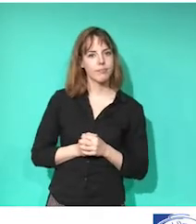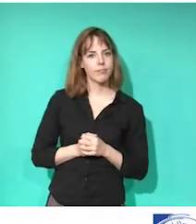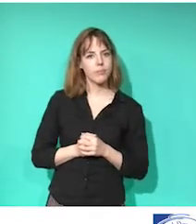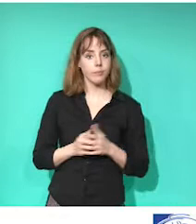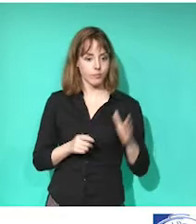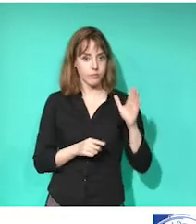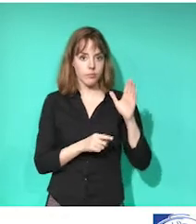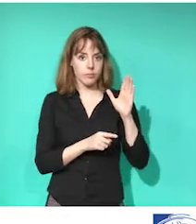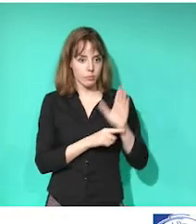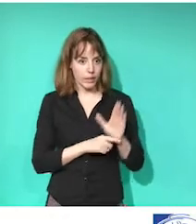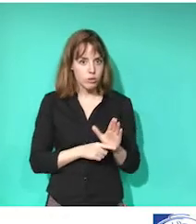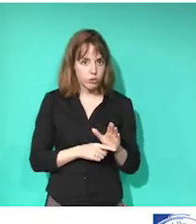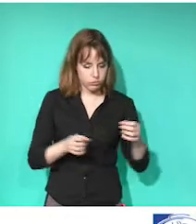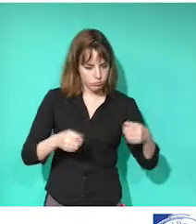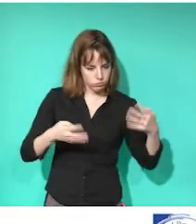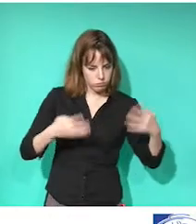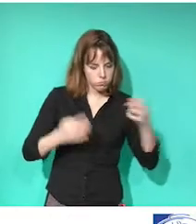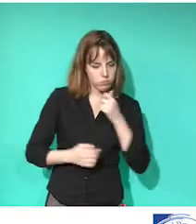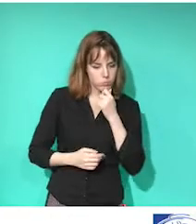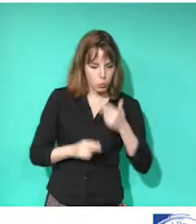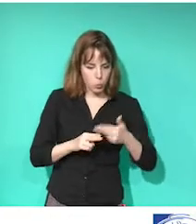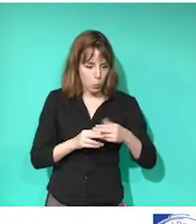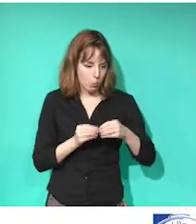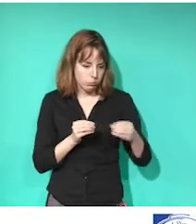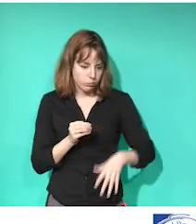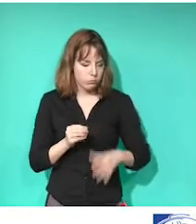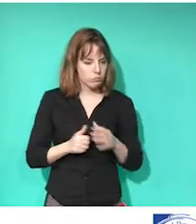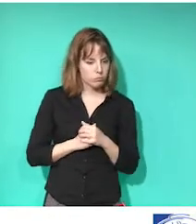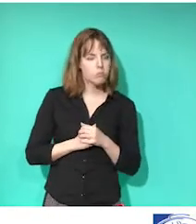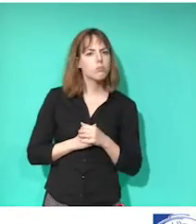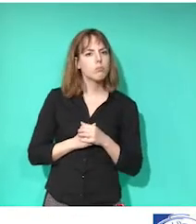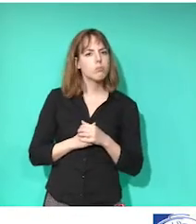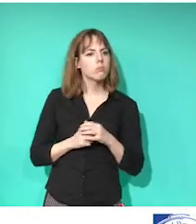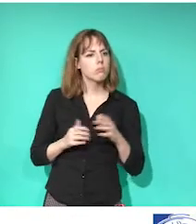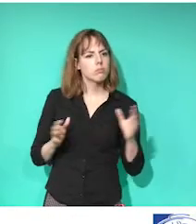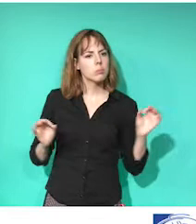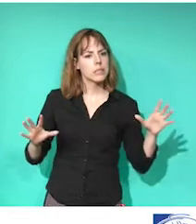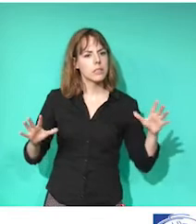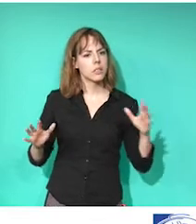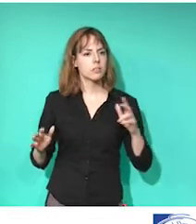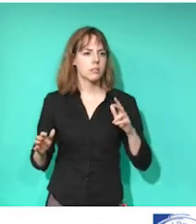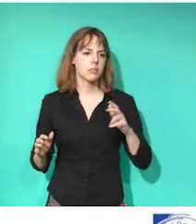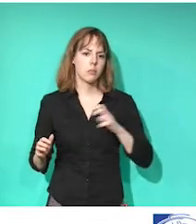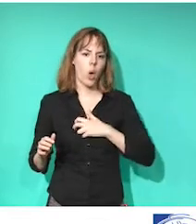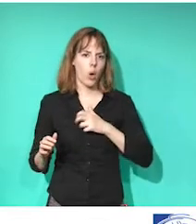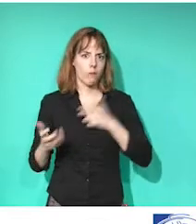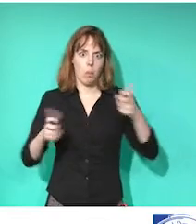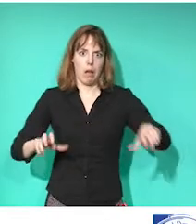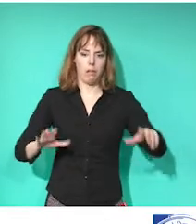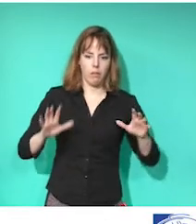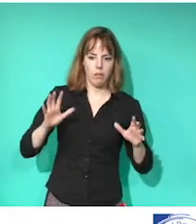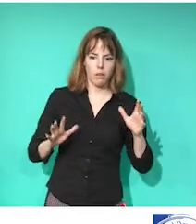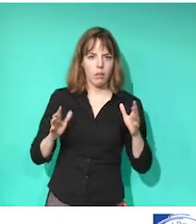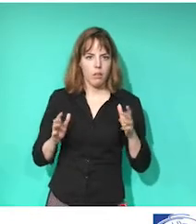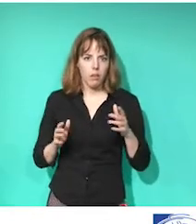ces témoignages sur les sites sont le plus souvent anonymes, comme si finalement on avait peur d'une certaine façon de dévoiler le sexisme parce que